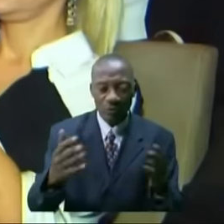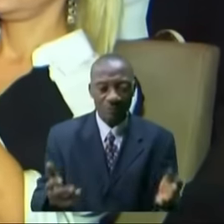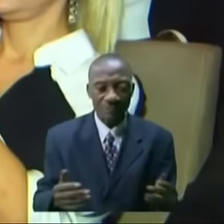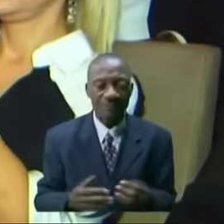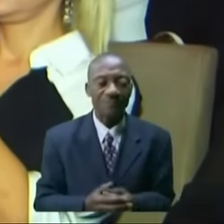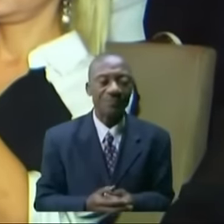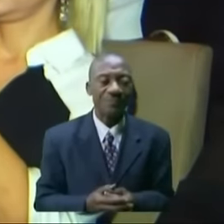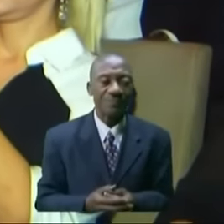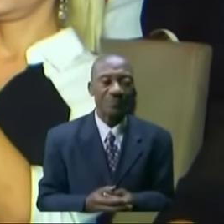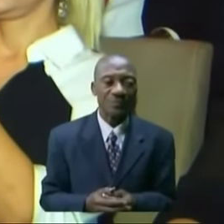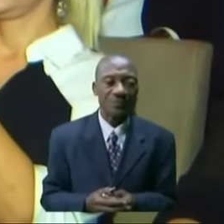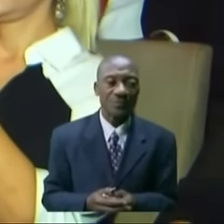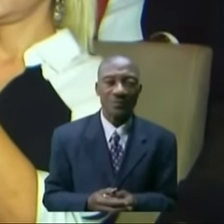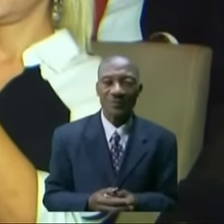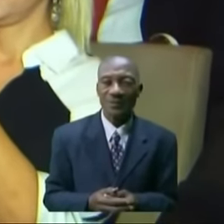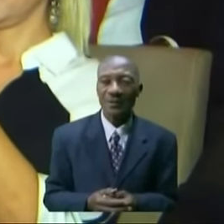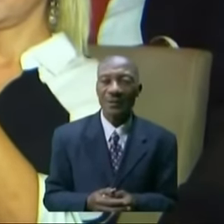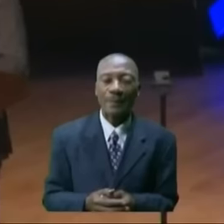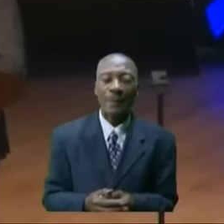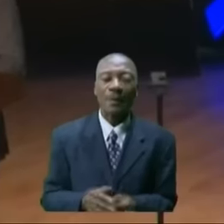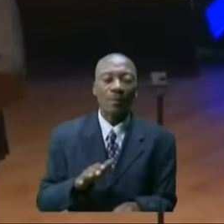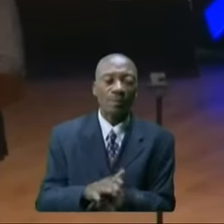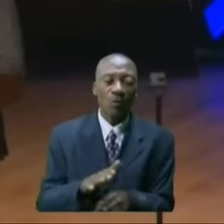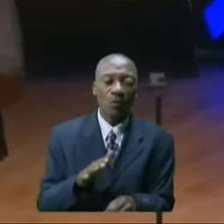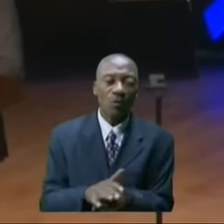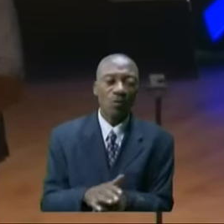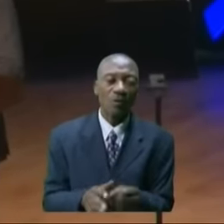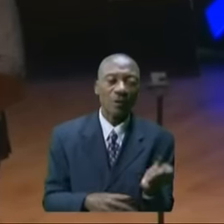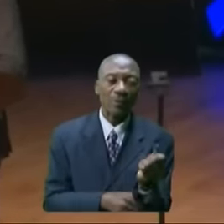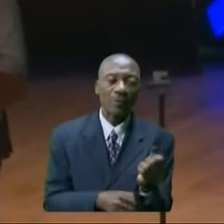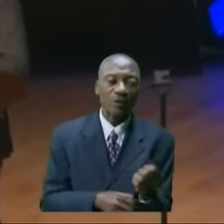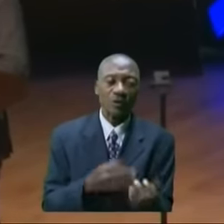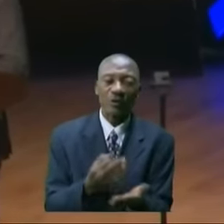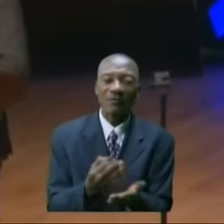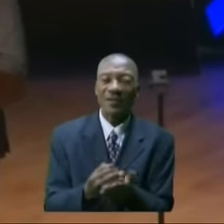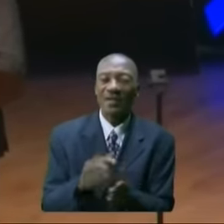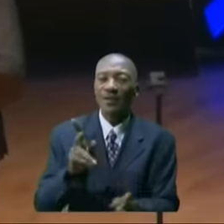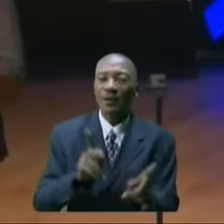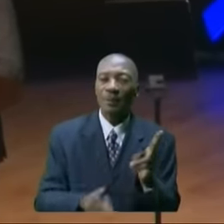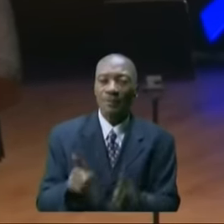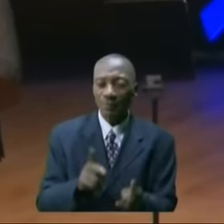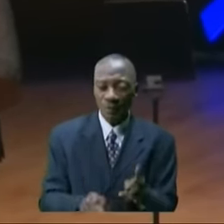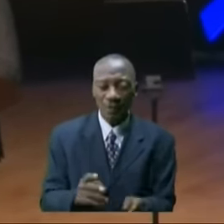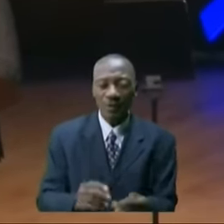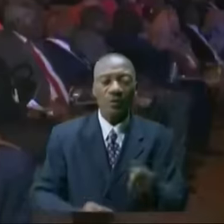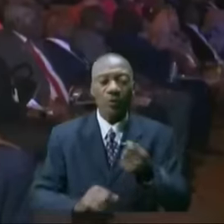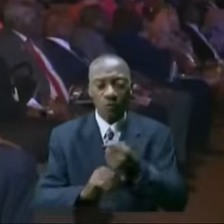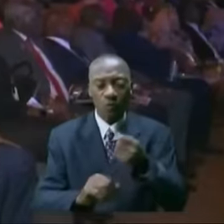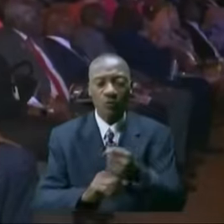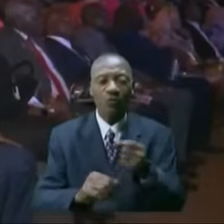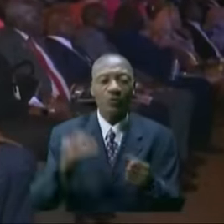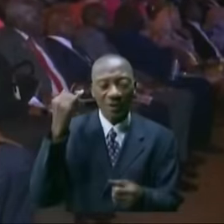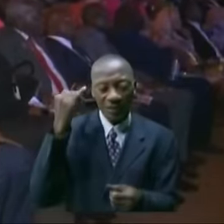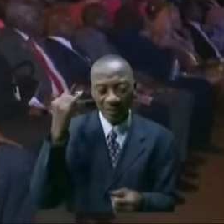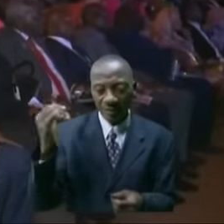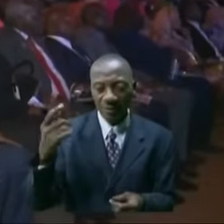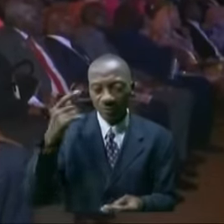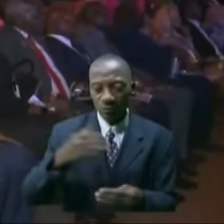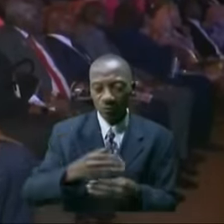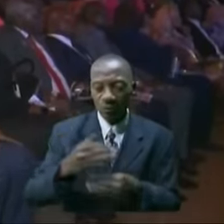par de nombreuses réformes de finances publiques énumérées par le ministre de Finances qui s'est félicité de l'accomplissement du